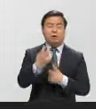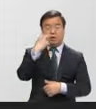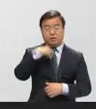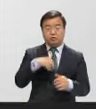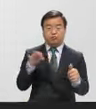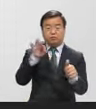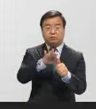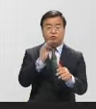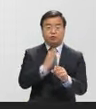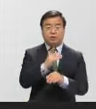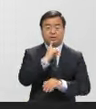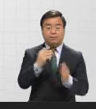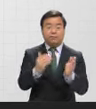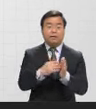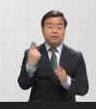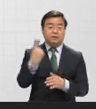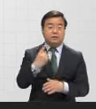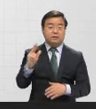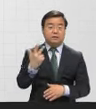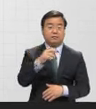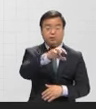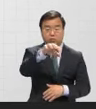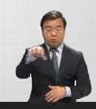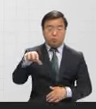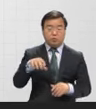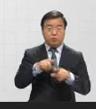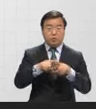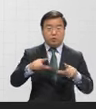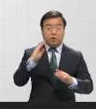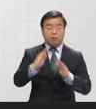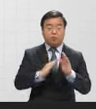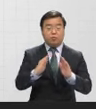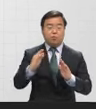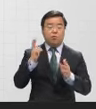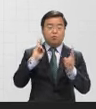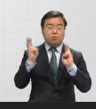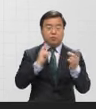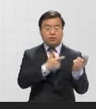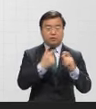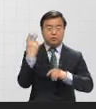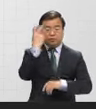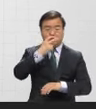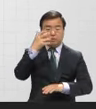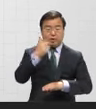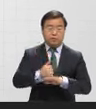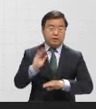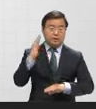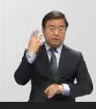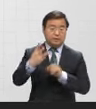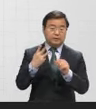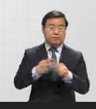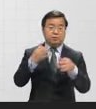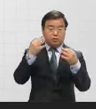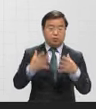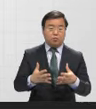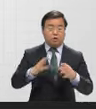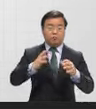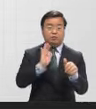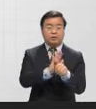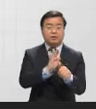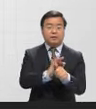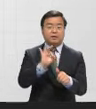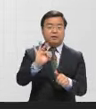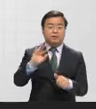감사원이 1,700여 곳의 공공기관과 민간기업을 조사한 결과 최근 3년 동안 국가 장학금은 361억 원,